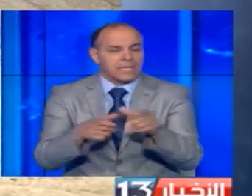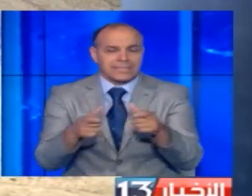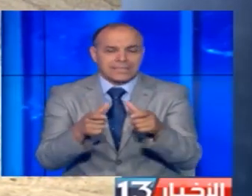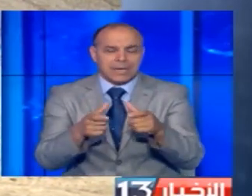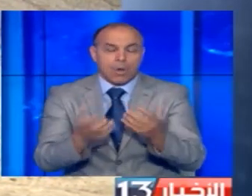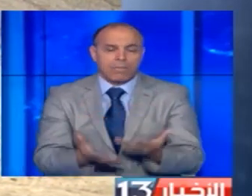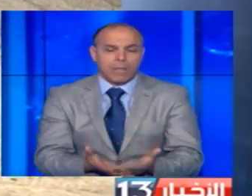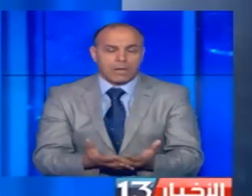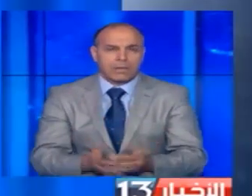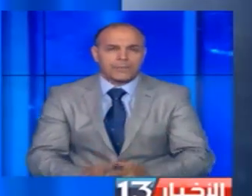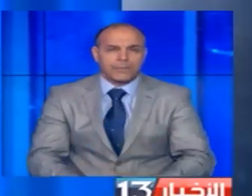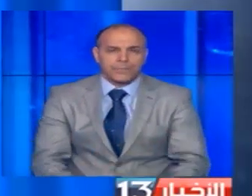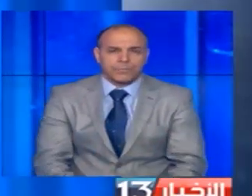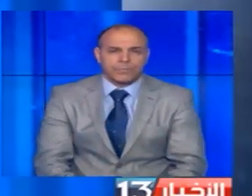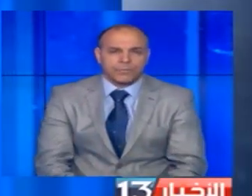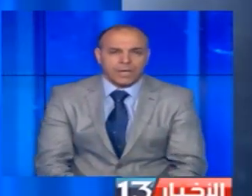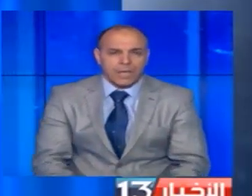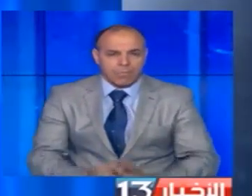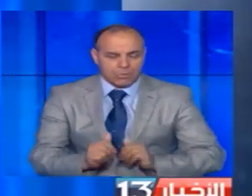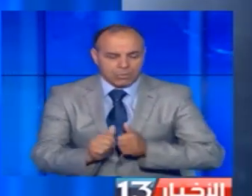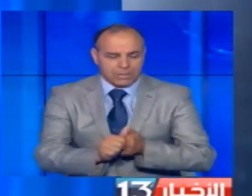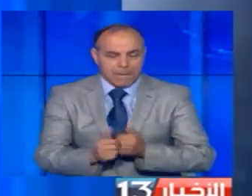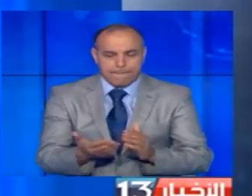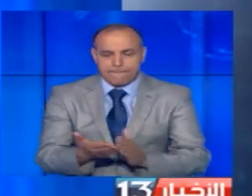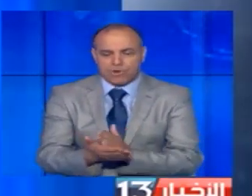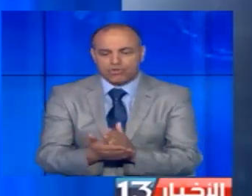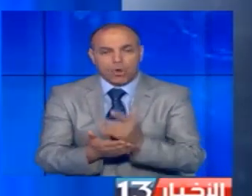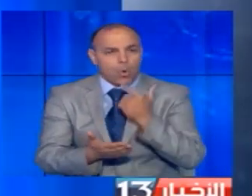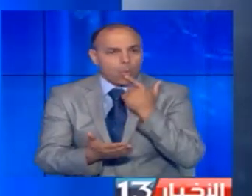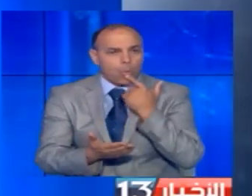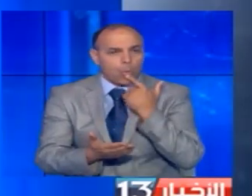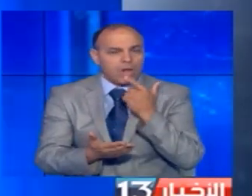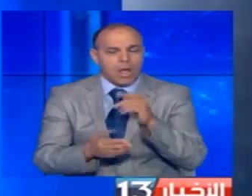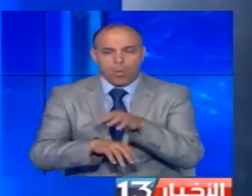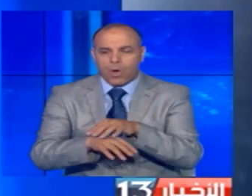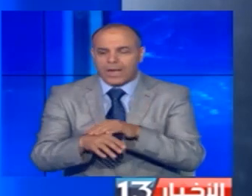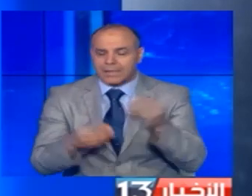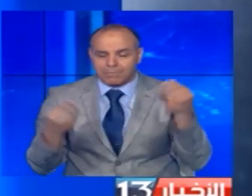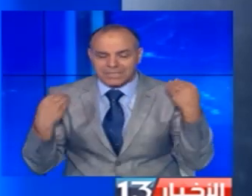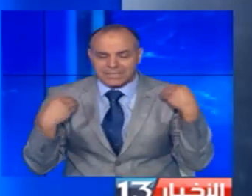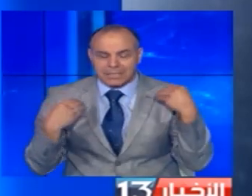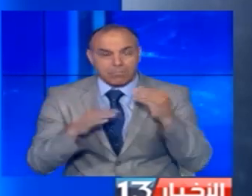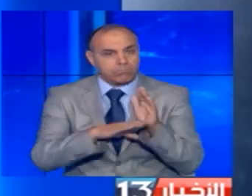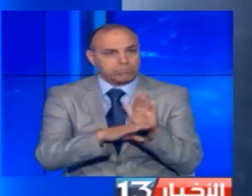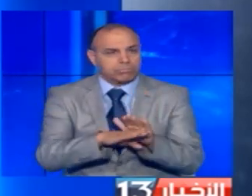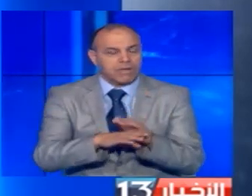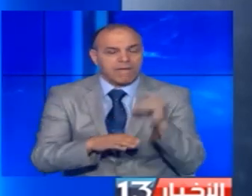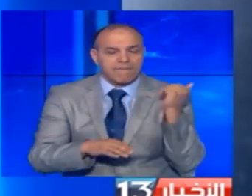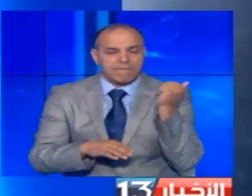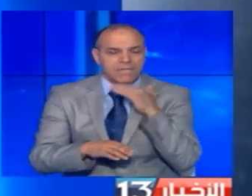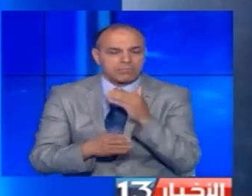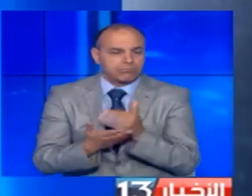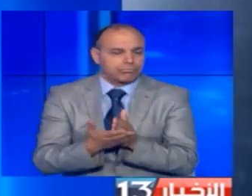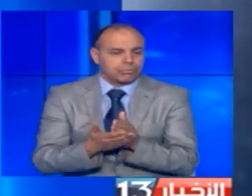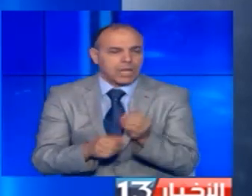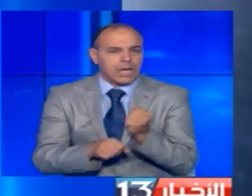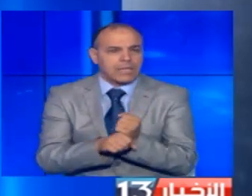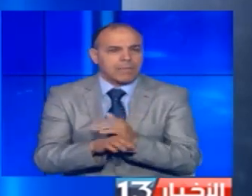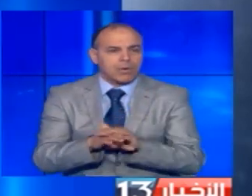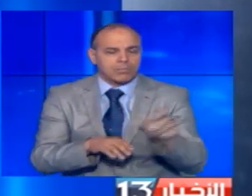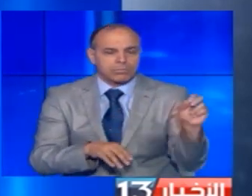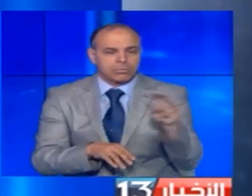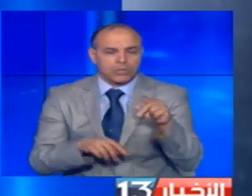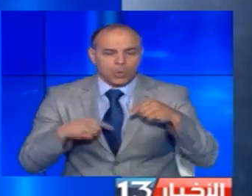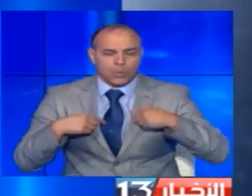الثقيله متابعه سير المشاريع التقييم بولايه بنزرت والحرص على التسريع في انجازها مثلا محور زياره